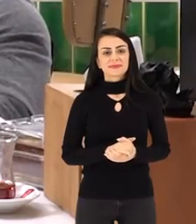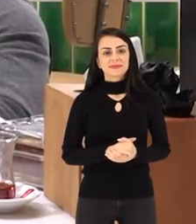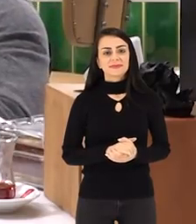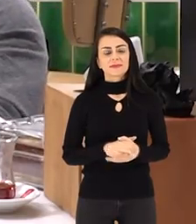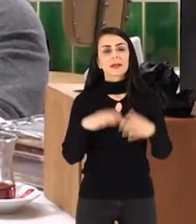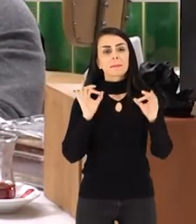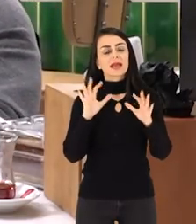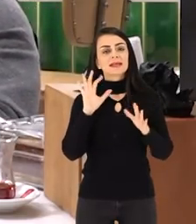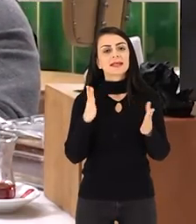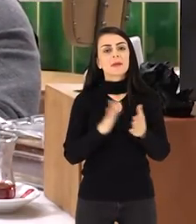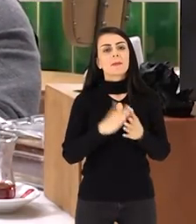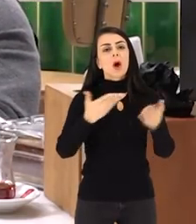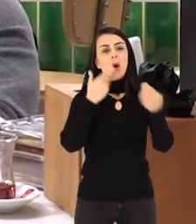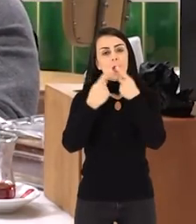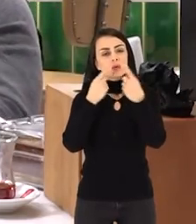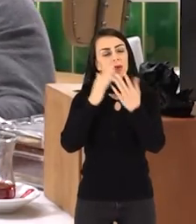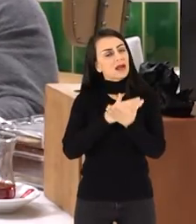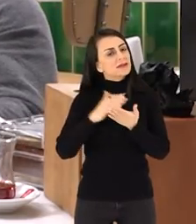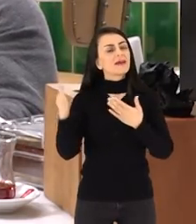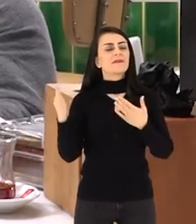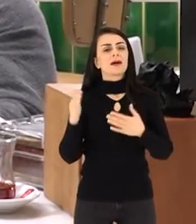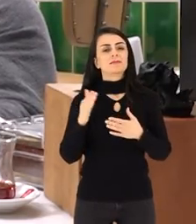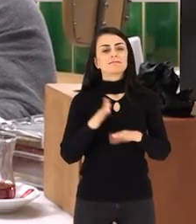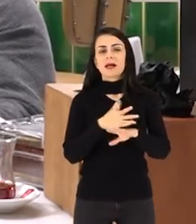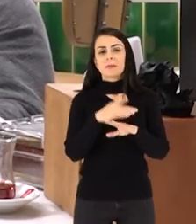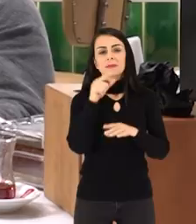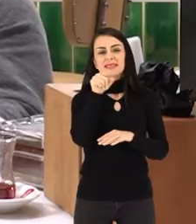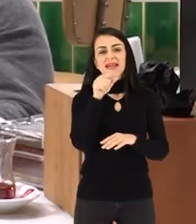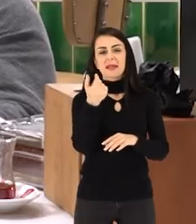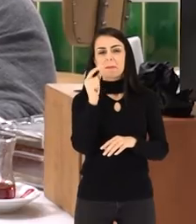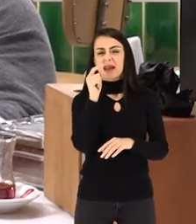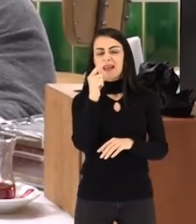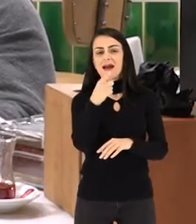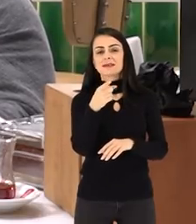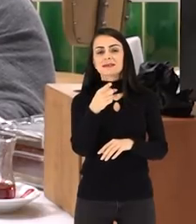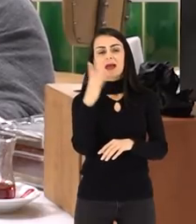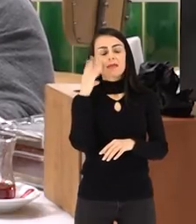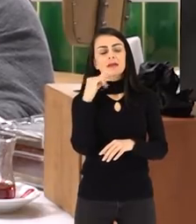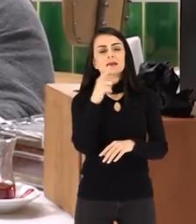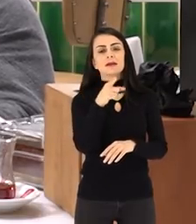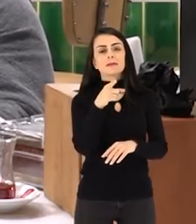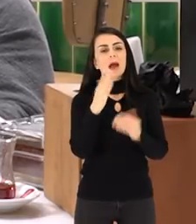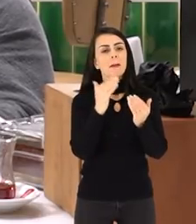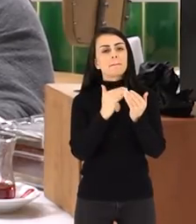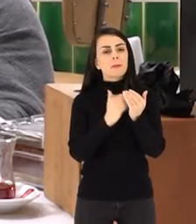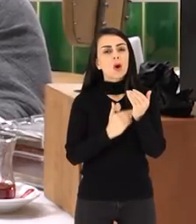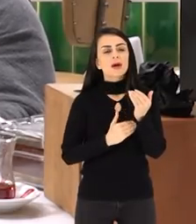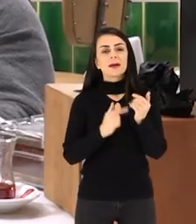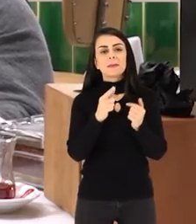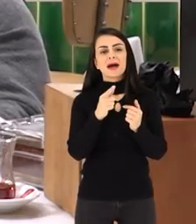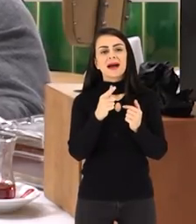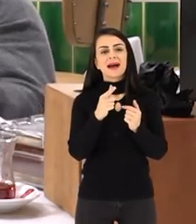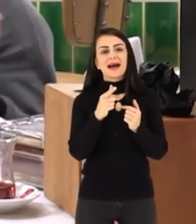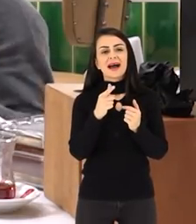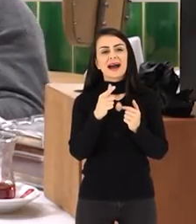ben? Peki tamam sohbetimize devam ediyorum. Tamam. Çünkü sen biraz şey yapacaksın anladığım tamam, kadarıyla tamam. Programa... Ne?